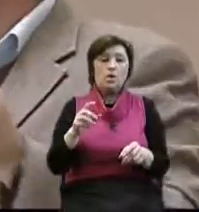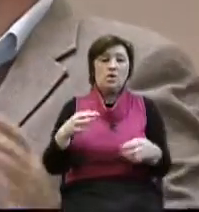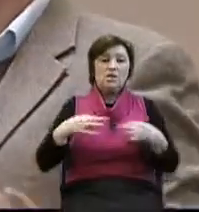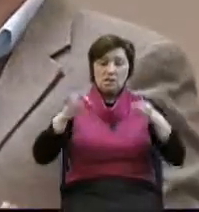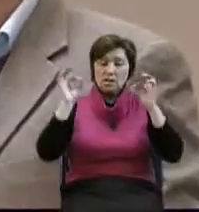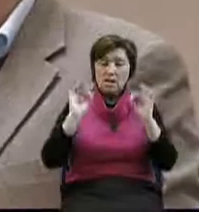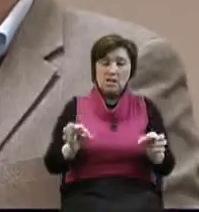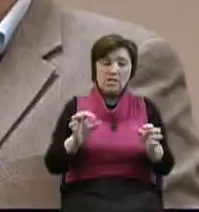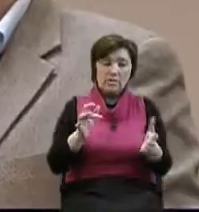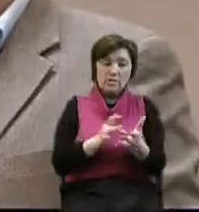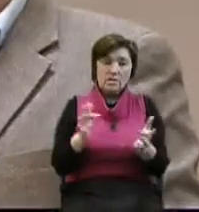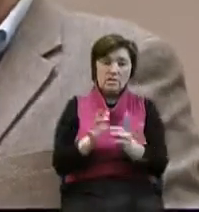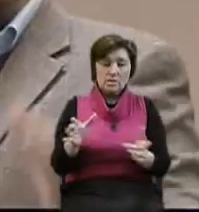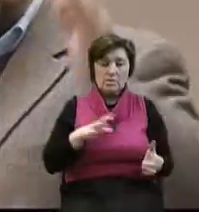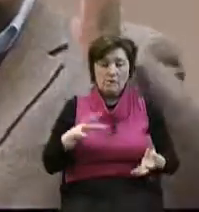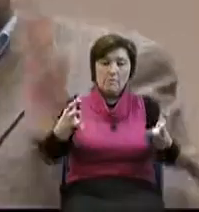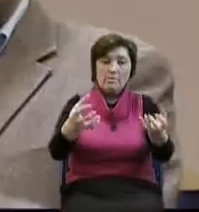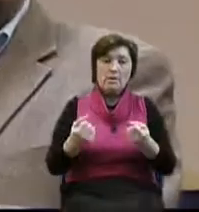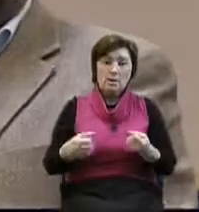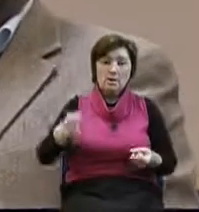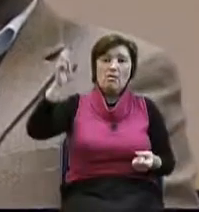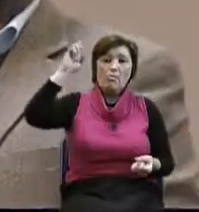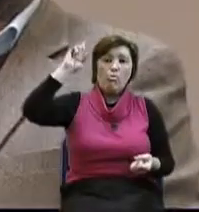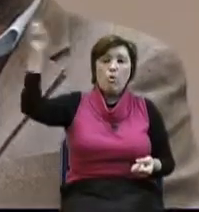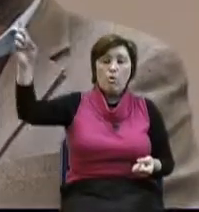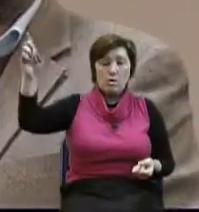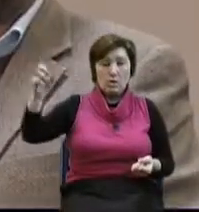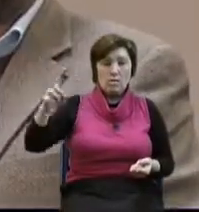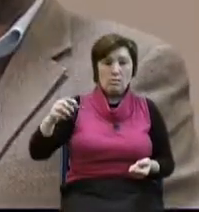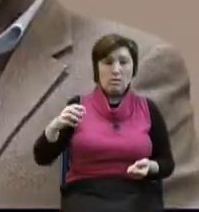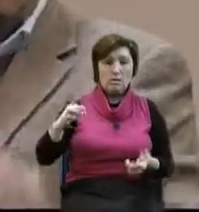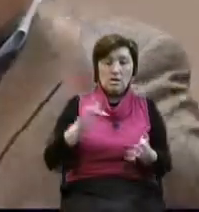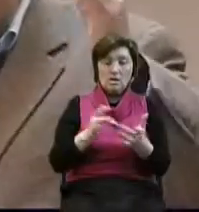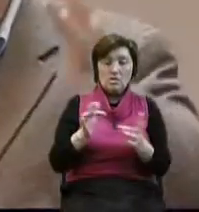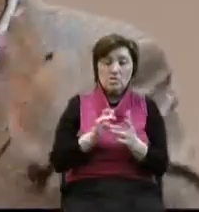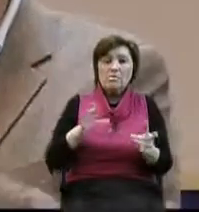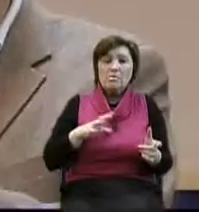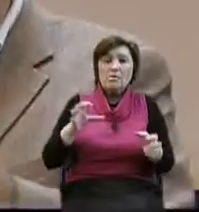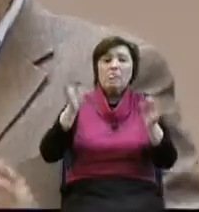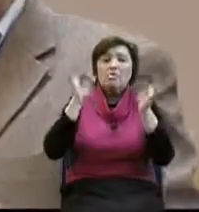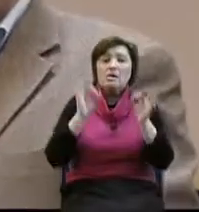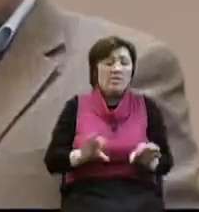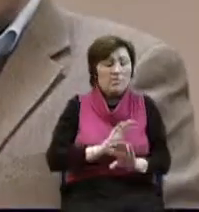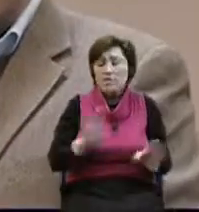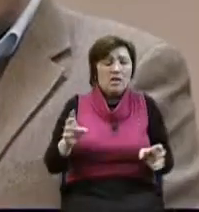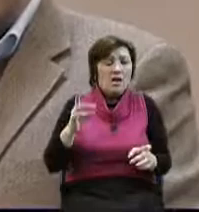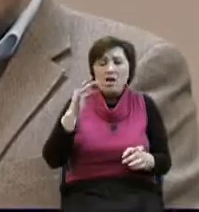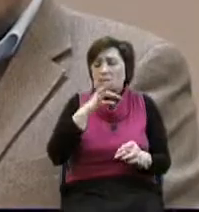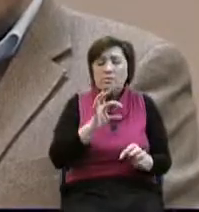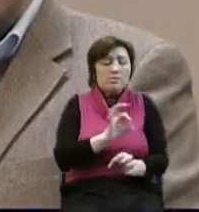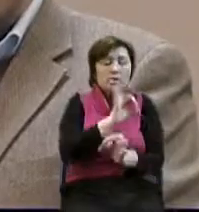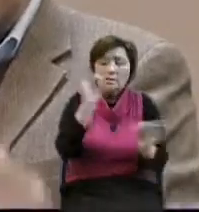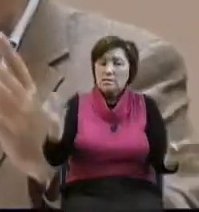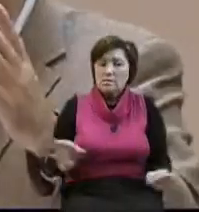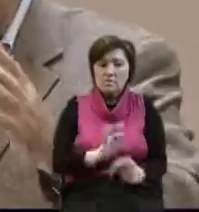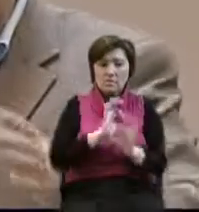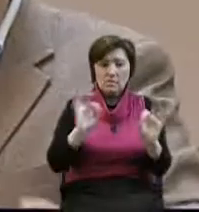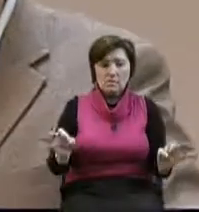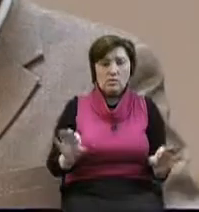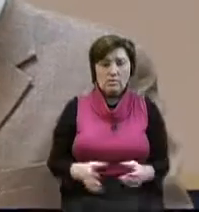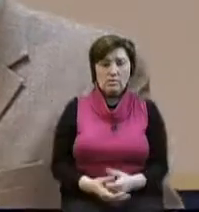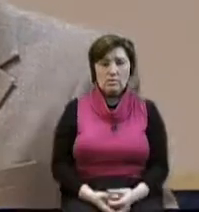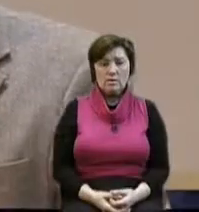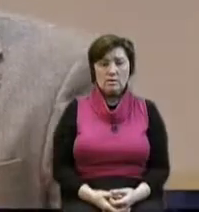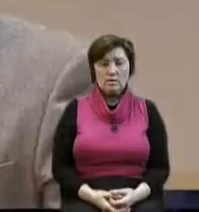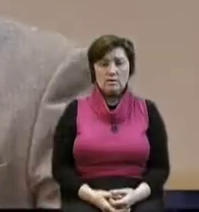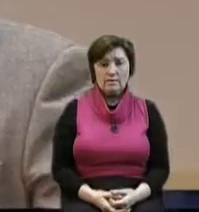действительно безгрешен. Иисус прав был во всем. Он не ошибался ни в чем. Тем не менее, мы